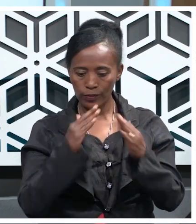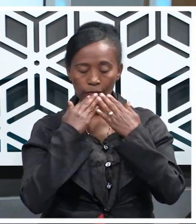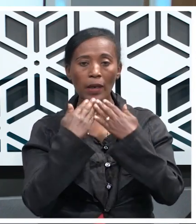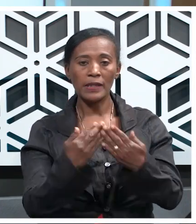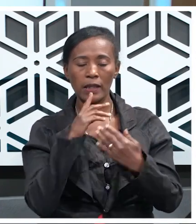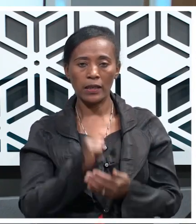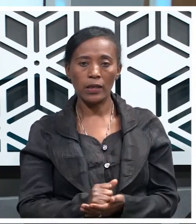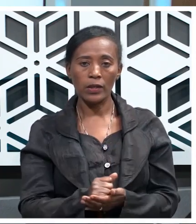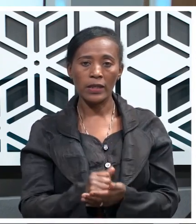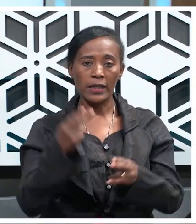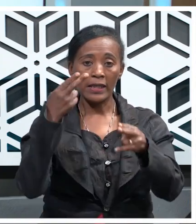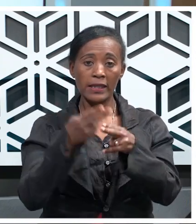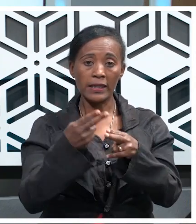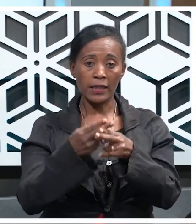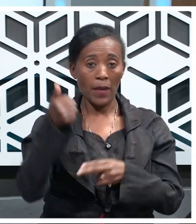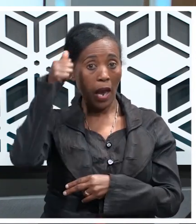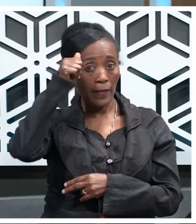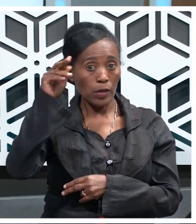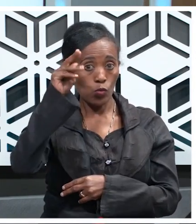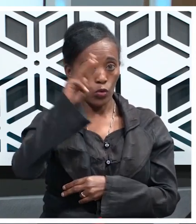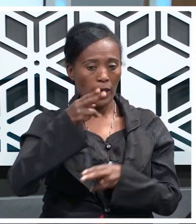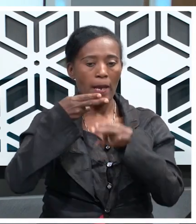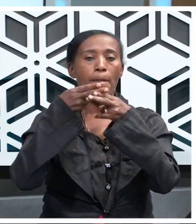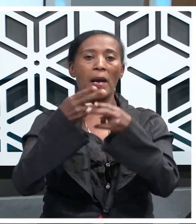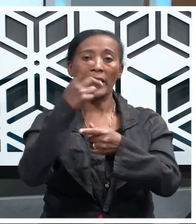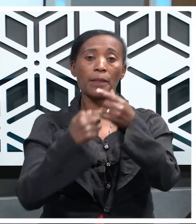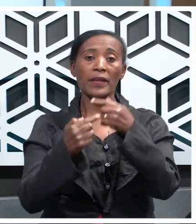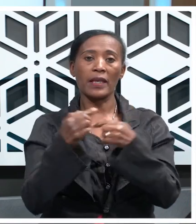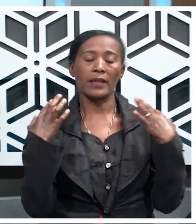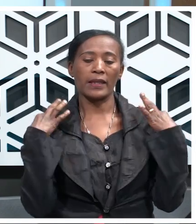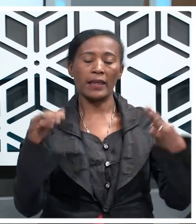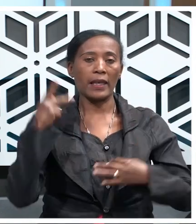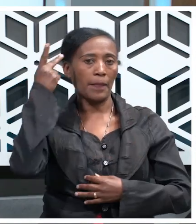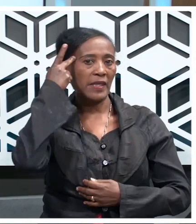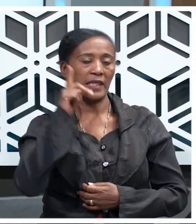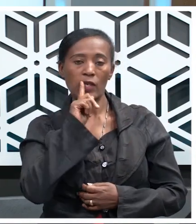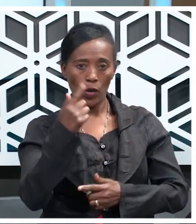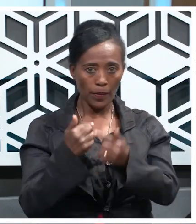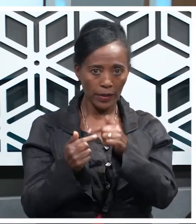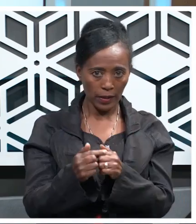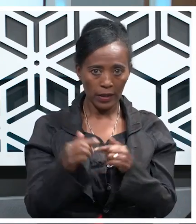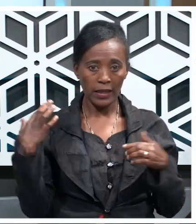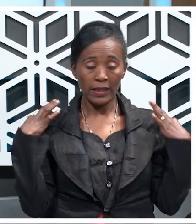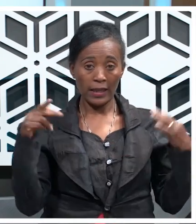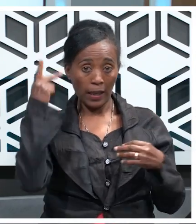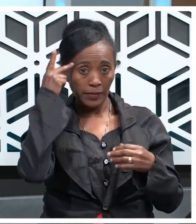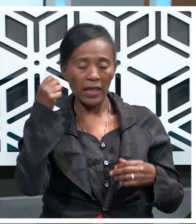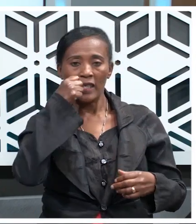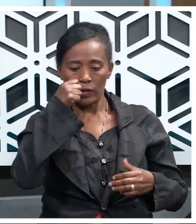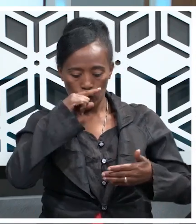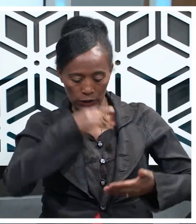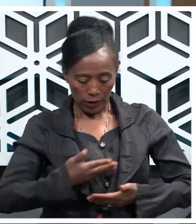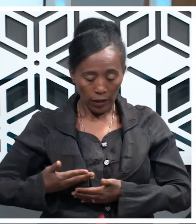እሺ አመሰግናለሁ። ስሜ አቤል ሙሴ ይባላለሁ። የመጣሁት ከጤና ሚኒስቴር ነው። በጤና ሚኒስቴር